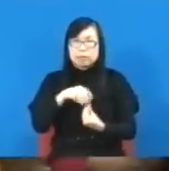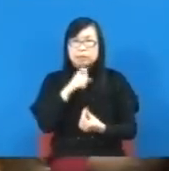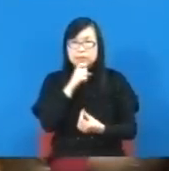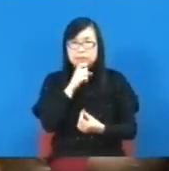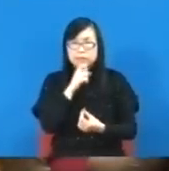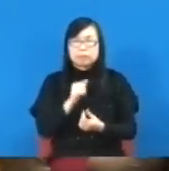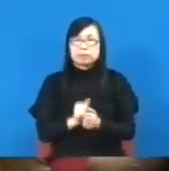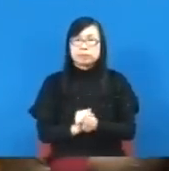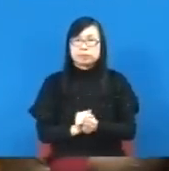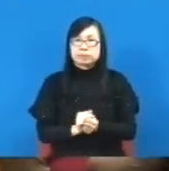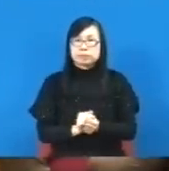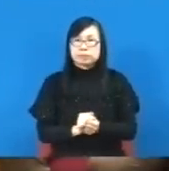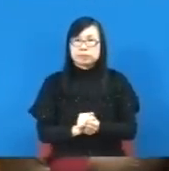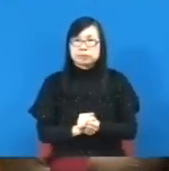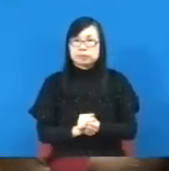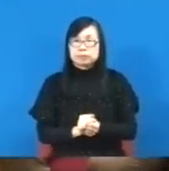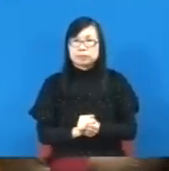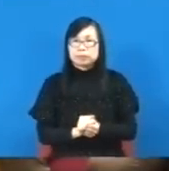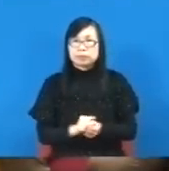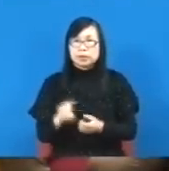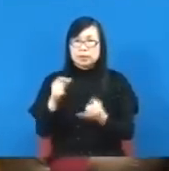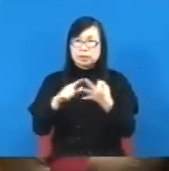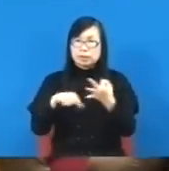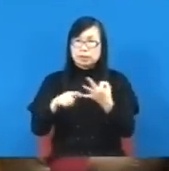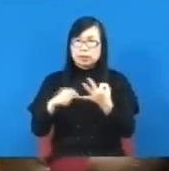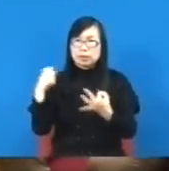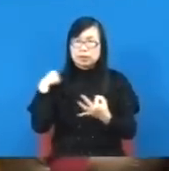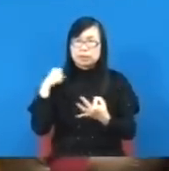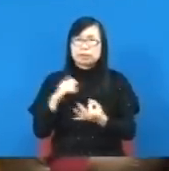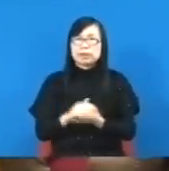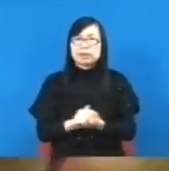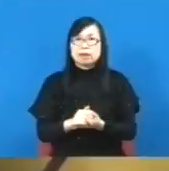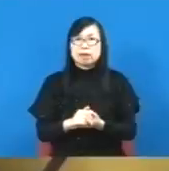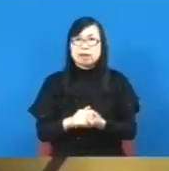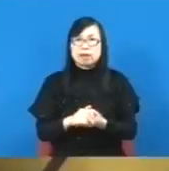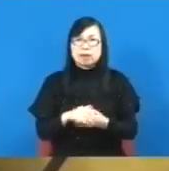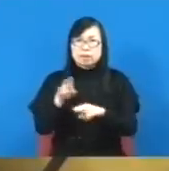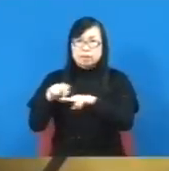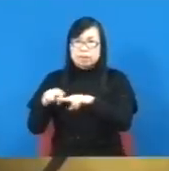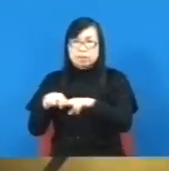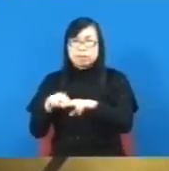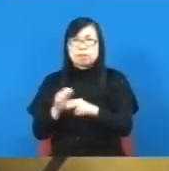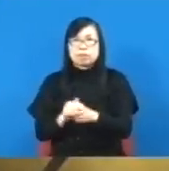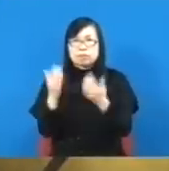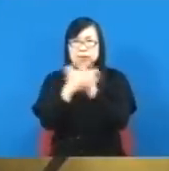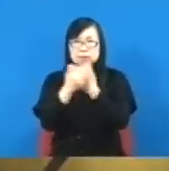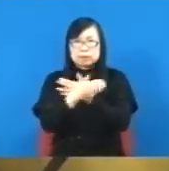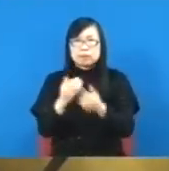嘛，係咪 ？OK。咁呢個強咪即係講話，哎呀，安徽鳳陽啊，出名窮啊，大家都知